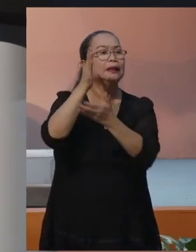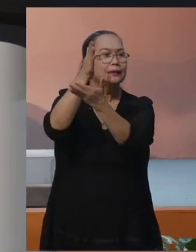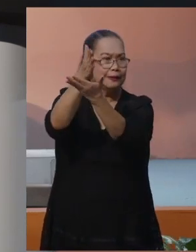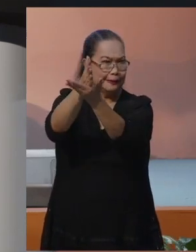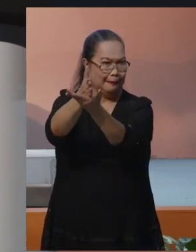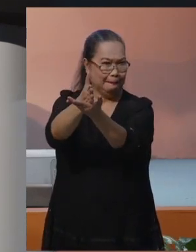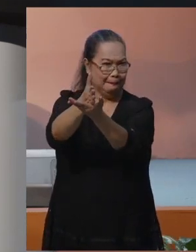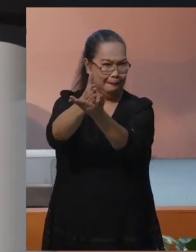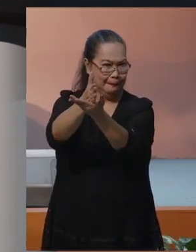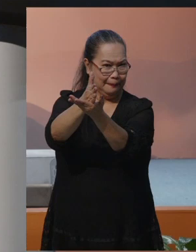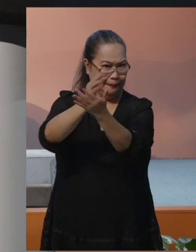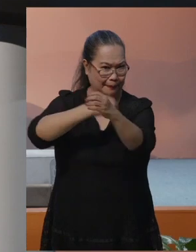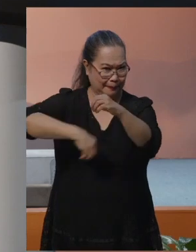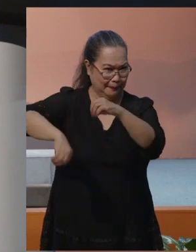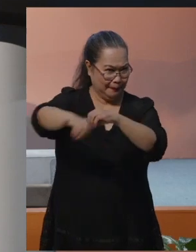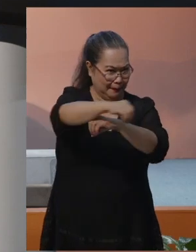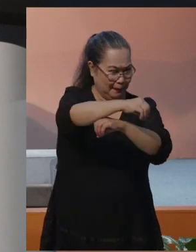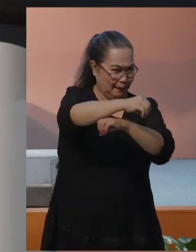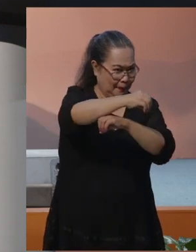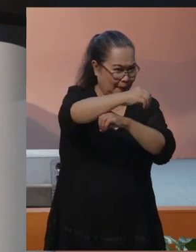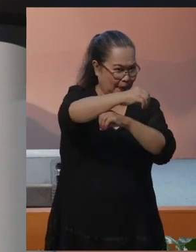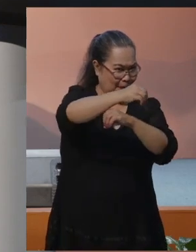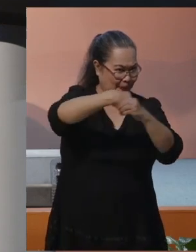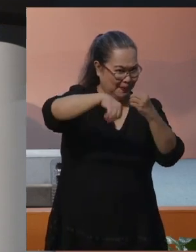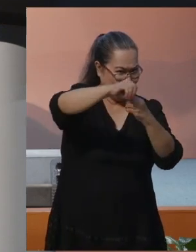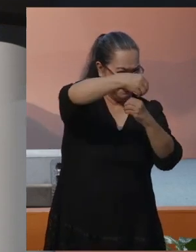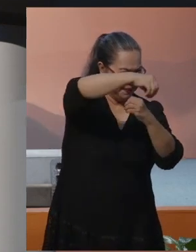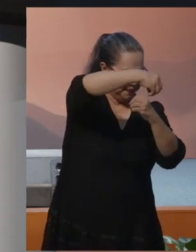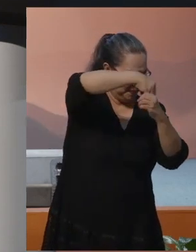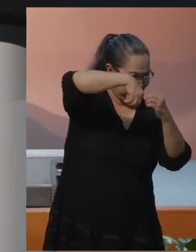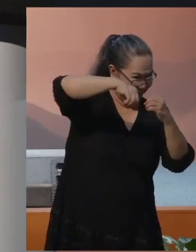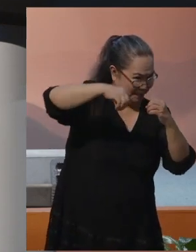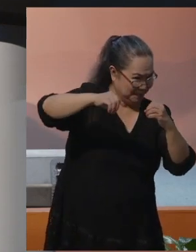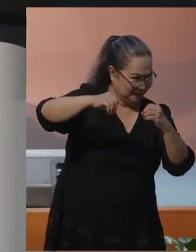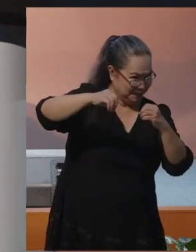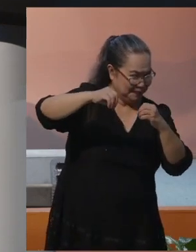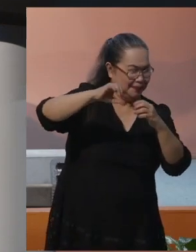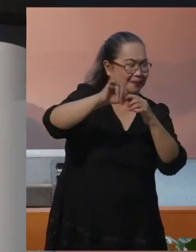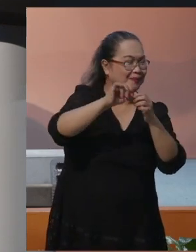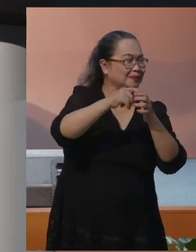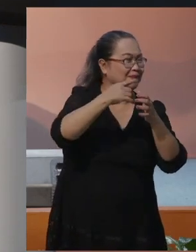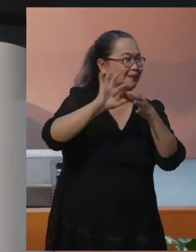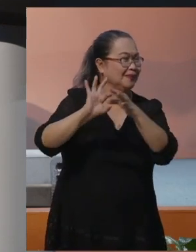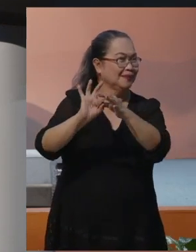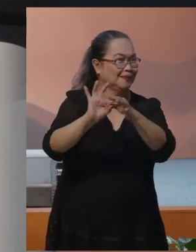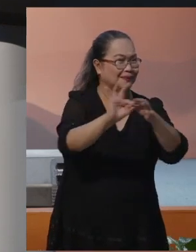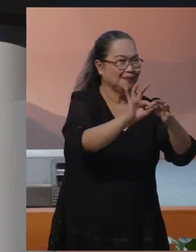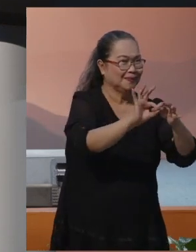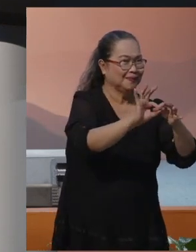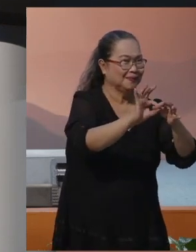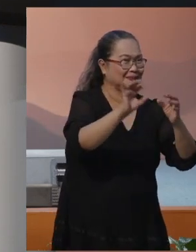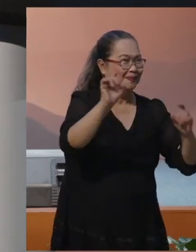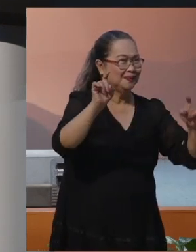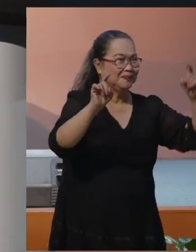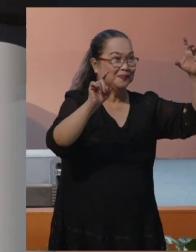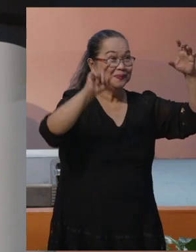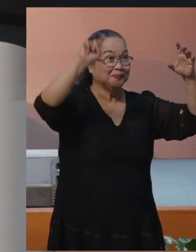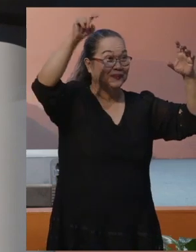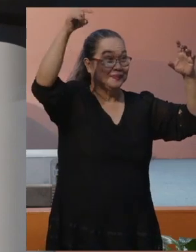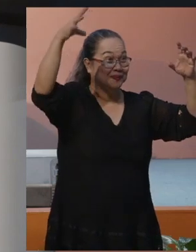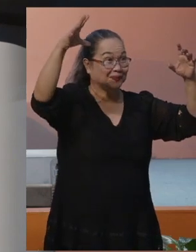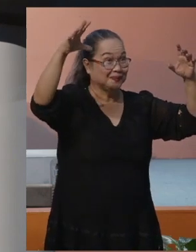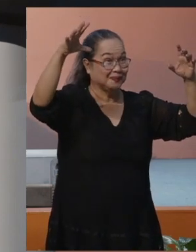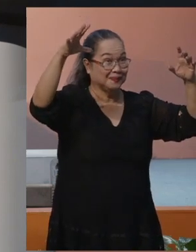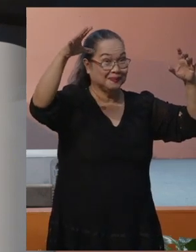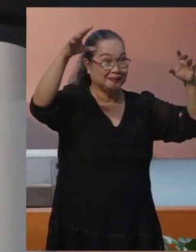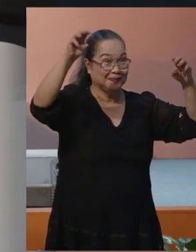mundo. Or, yung pag-ikot ng mundo, sinabay niya sa paggalaw ng araw at